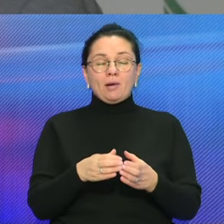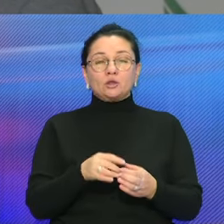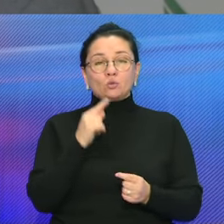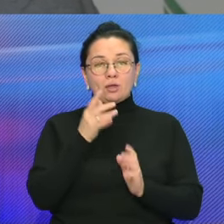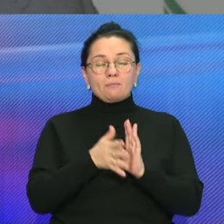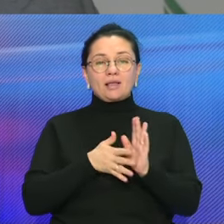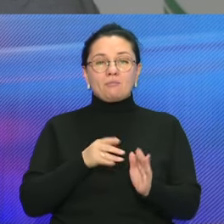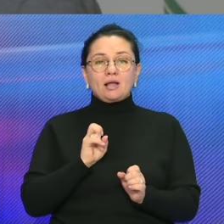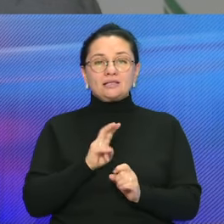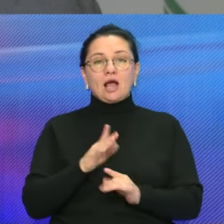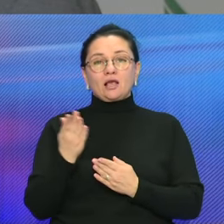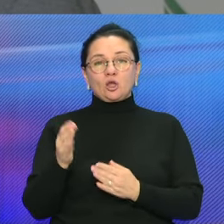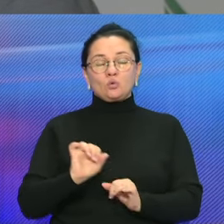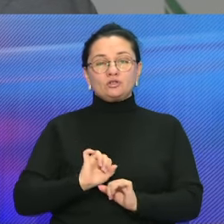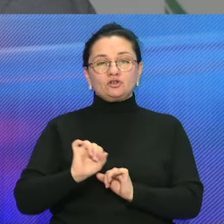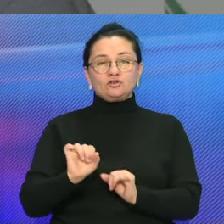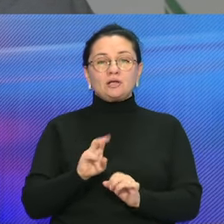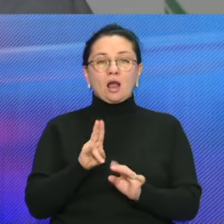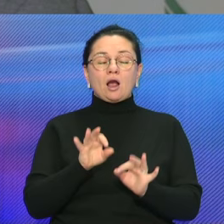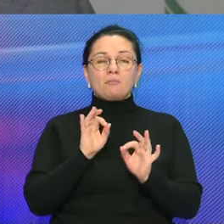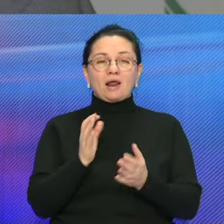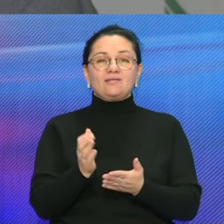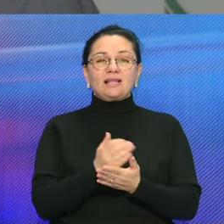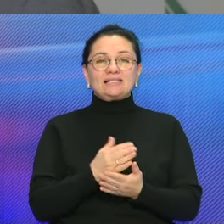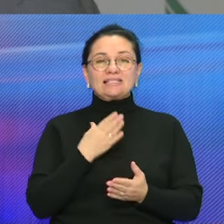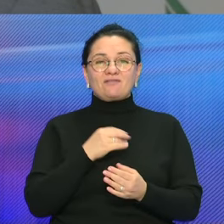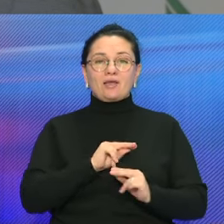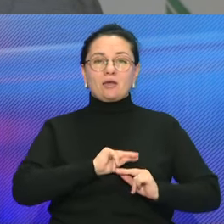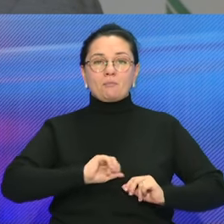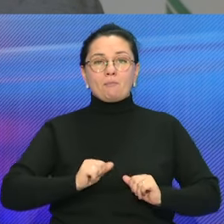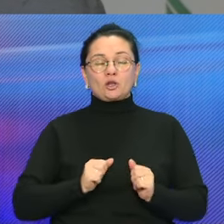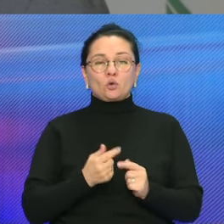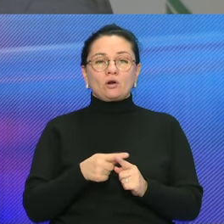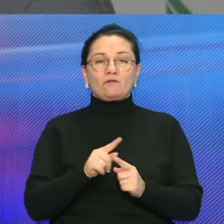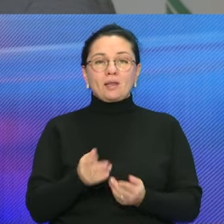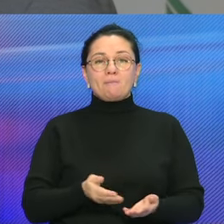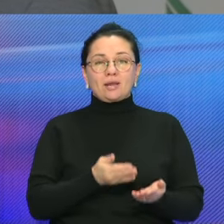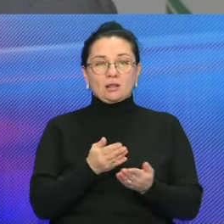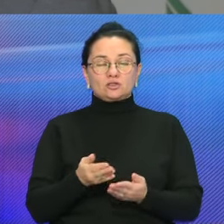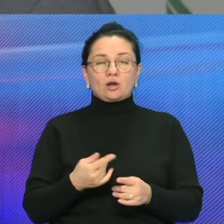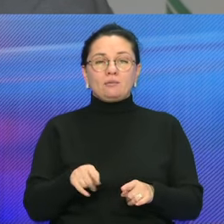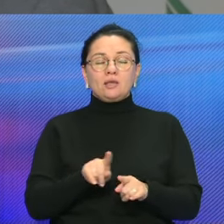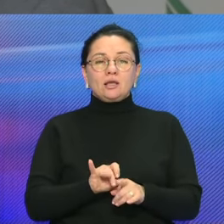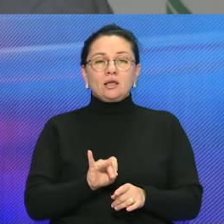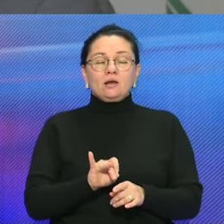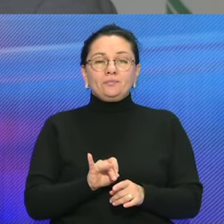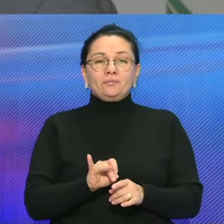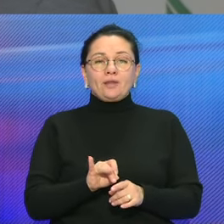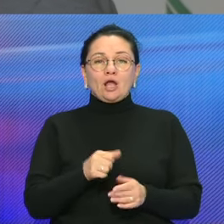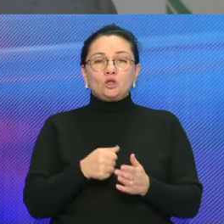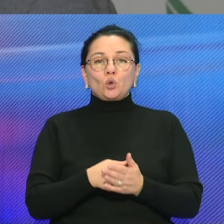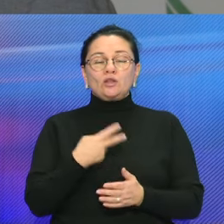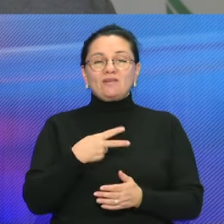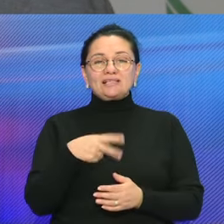как правильно ее защитить, где-то правильно найти своих партнеров, поэтому также приглашаем. Ну и, конечно, уже до